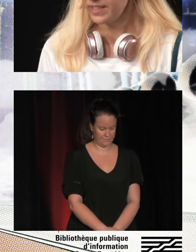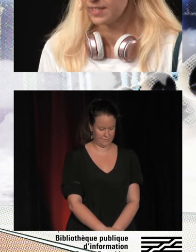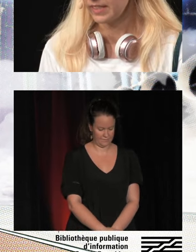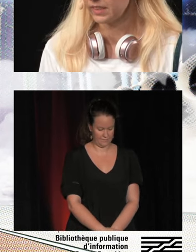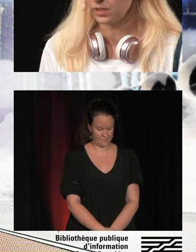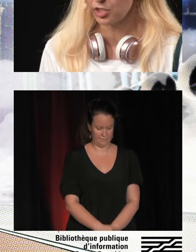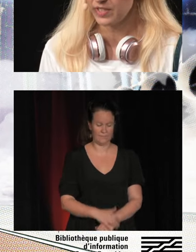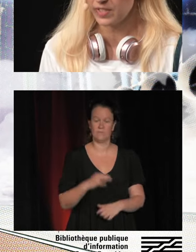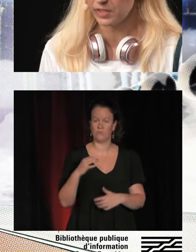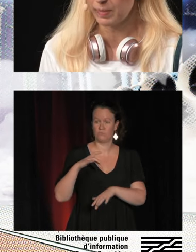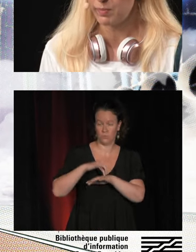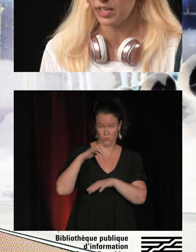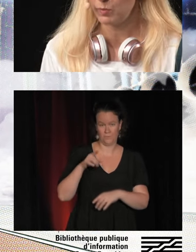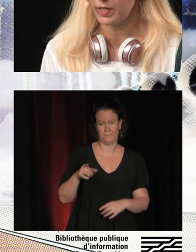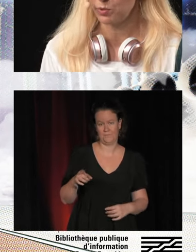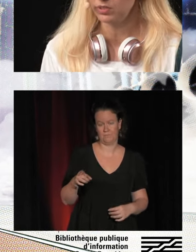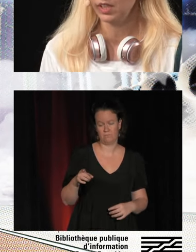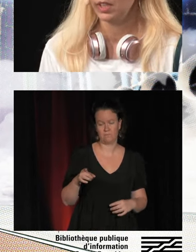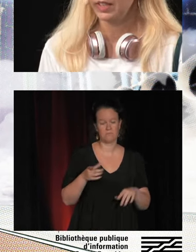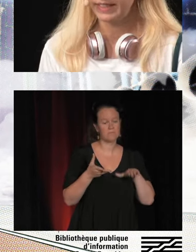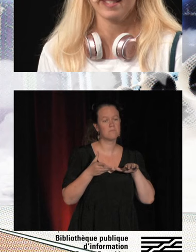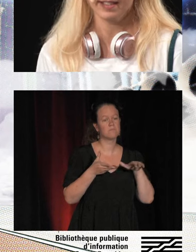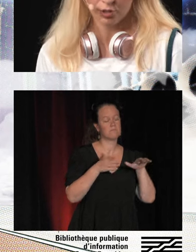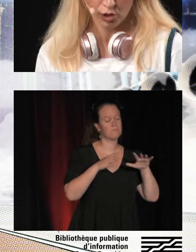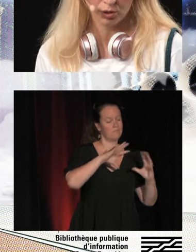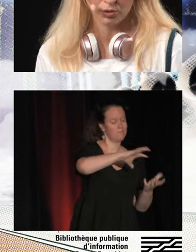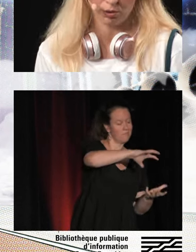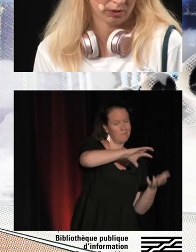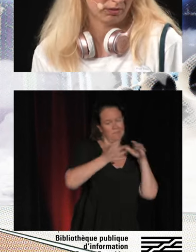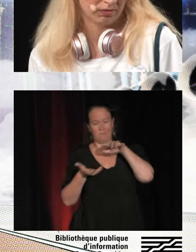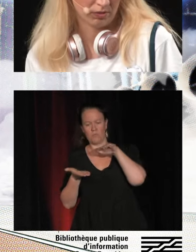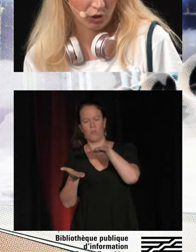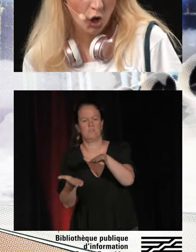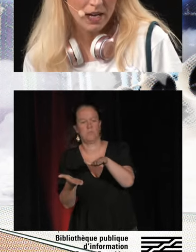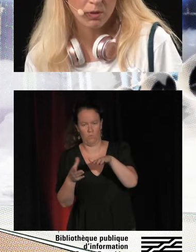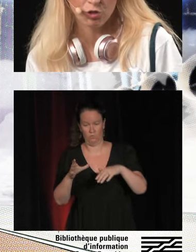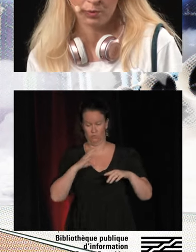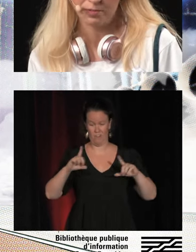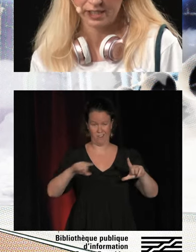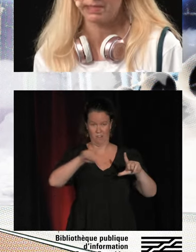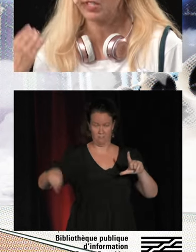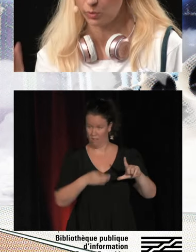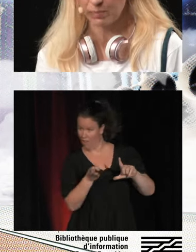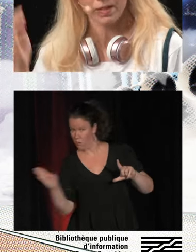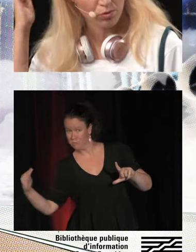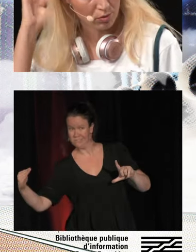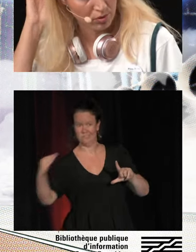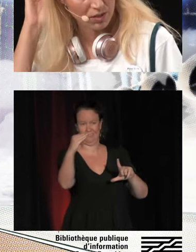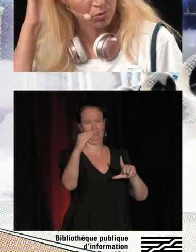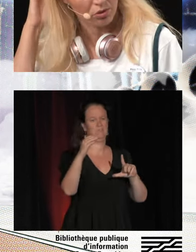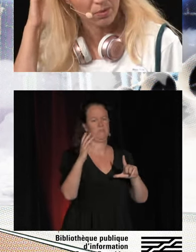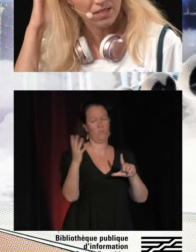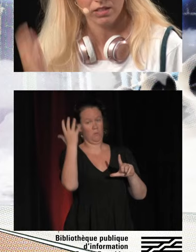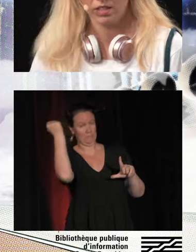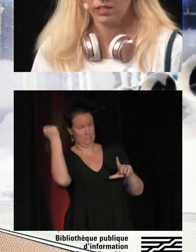Et alors, j'ai testé par rapport à l'émulation. Il y a certains shortcuts que, normalement, je peux faire, même si on n'est pas sur